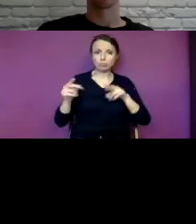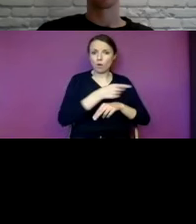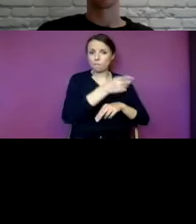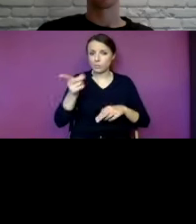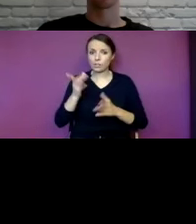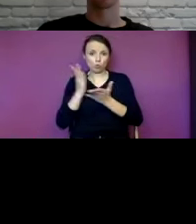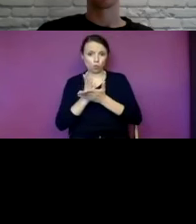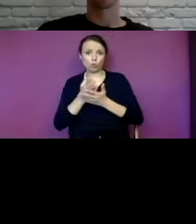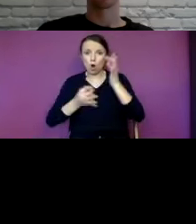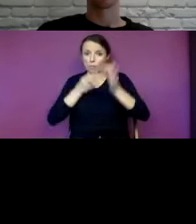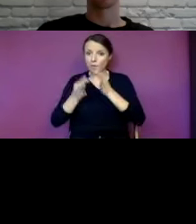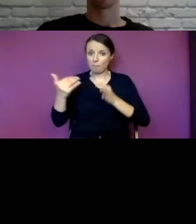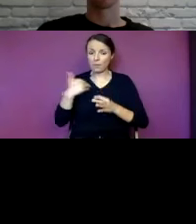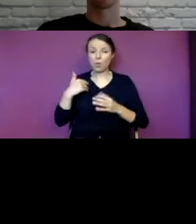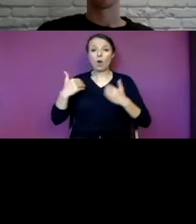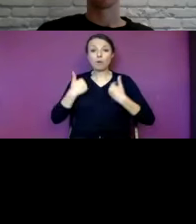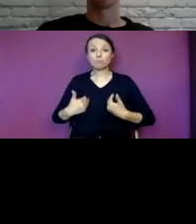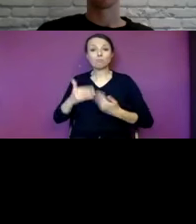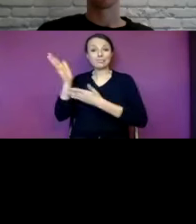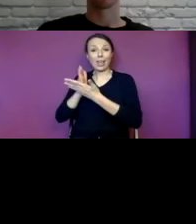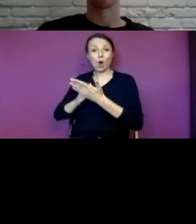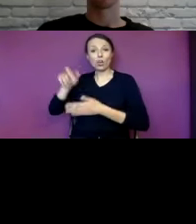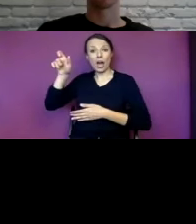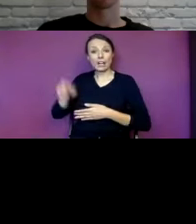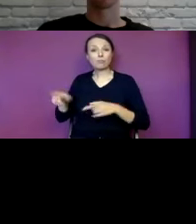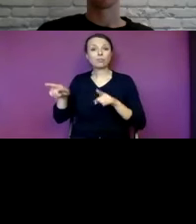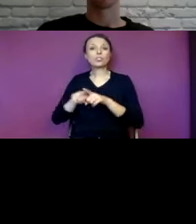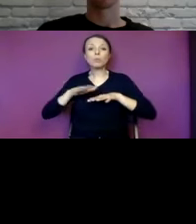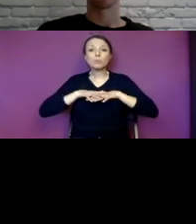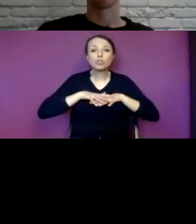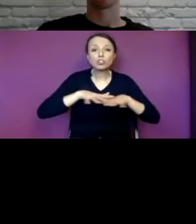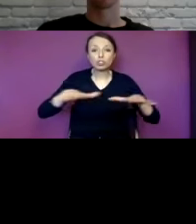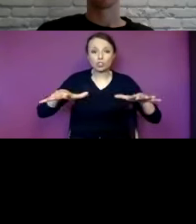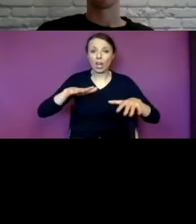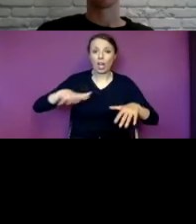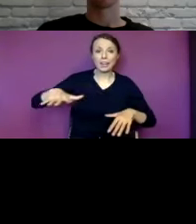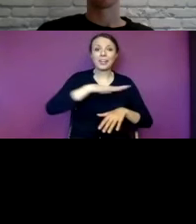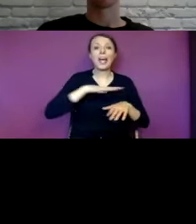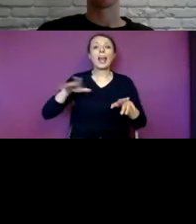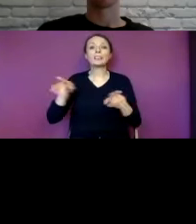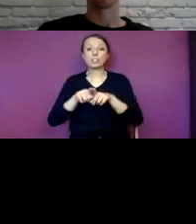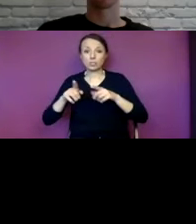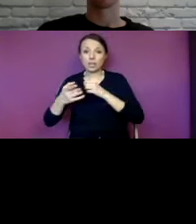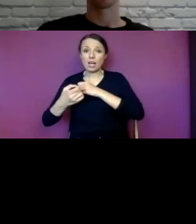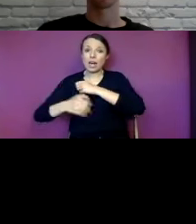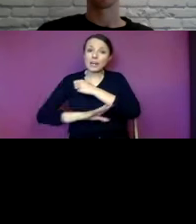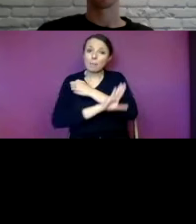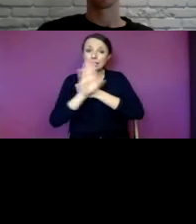geograf to mówimy u nas, mówimy również o dyskursach przestrzennych, ale też o reprezentacjach przestrzennych, czyli jak ta wieś